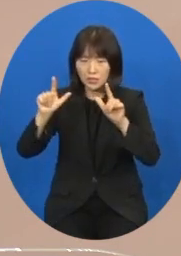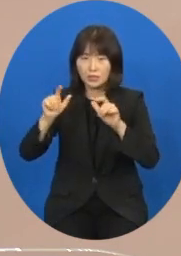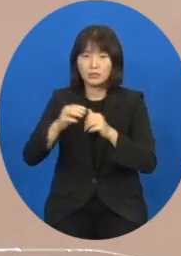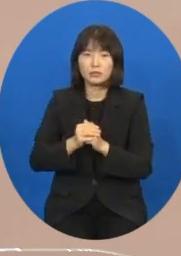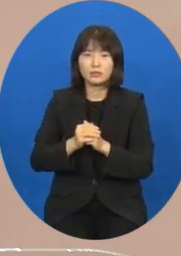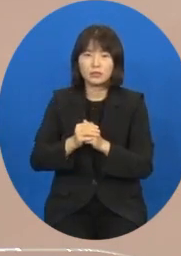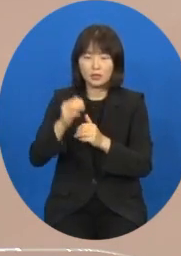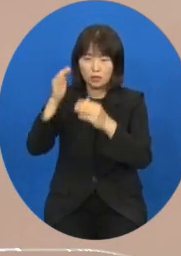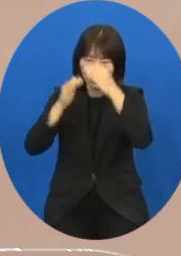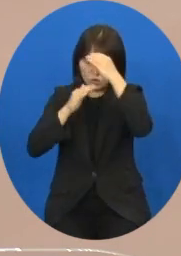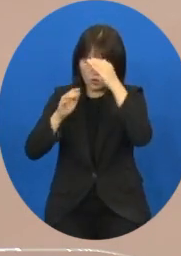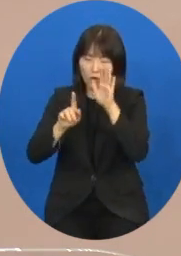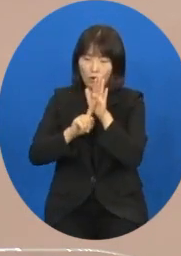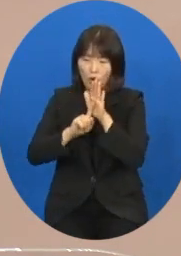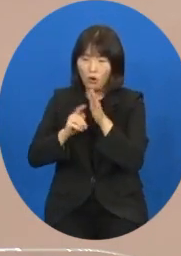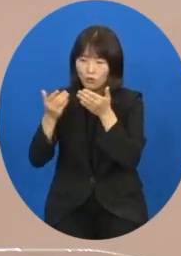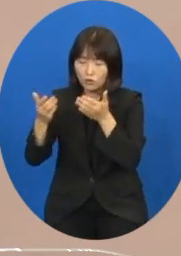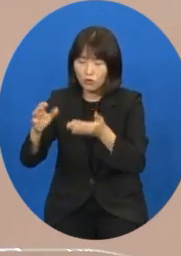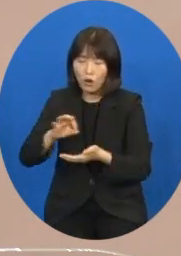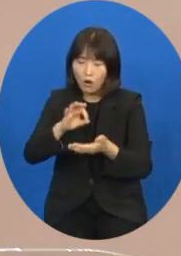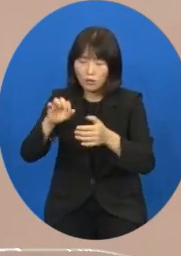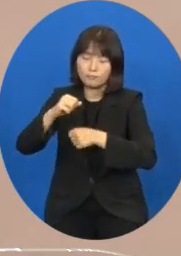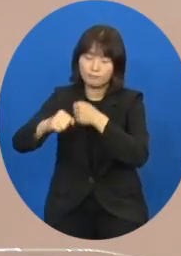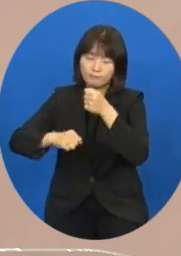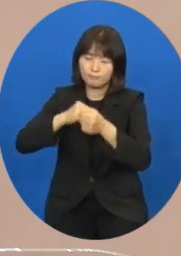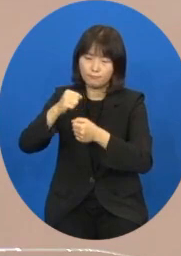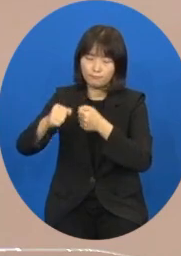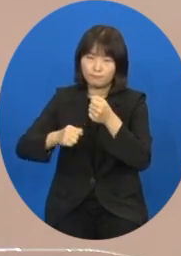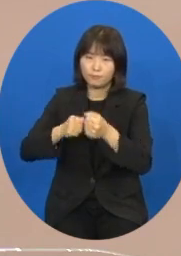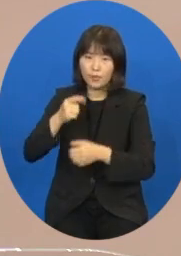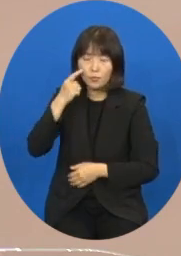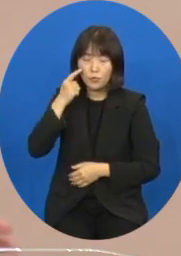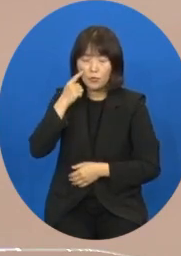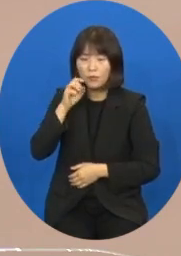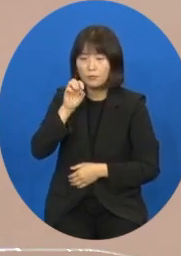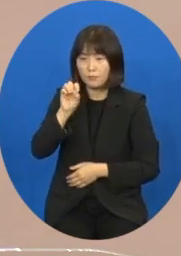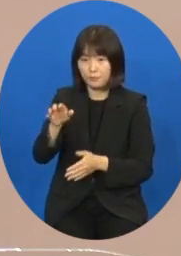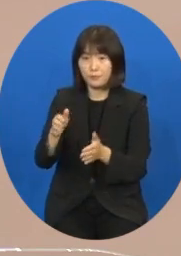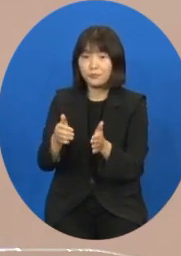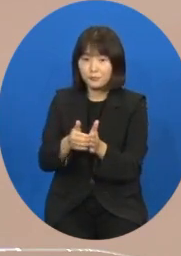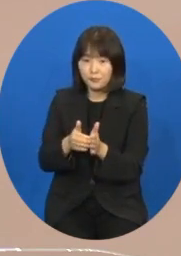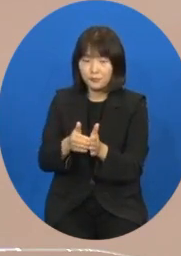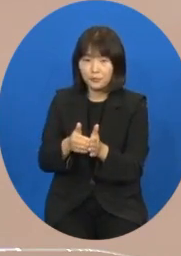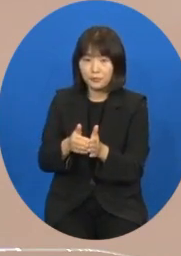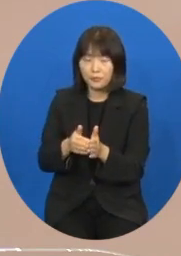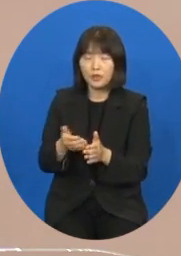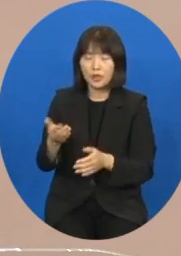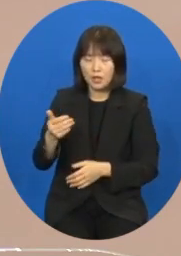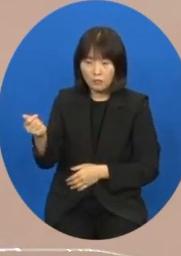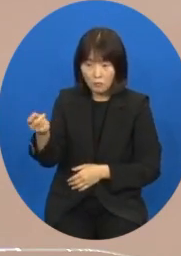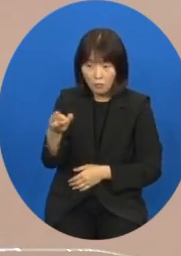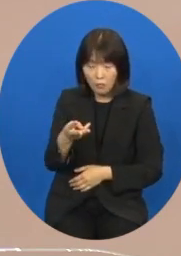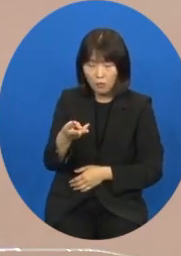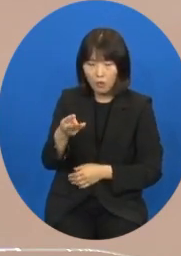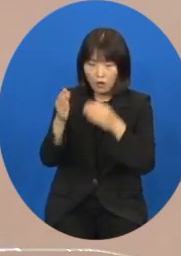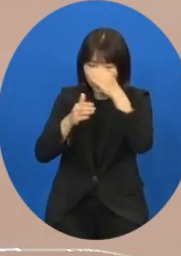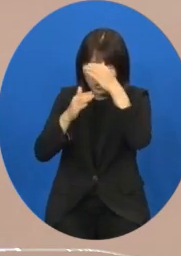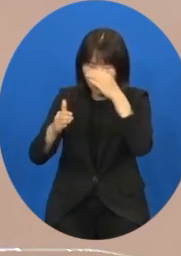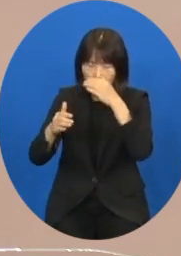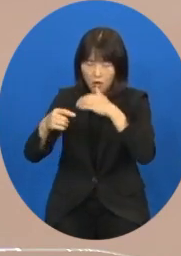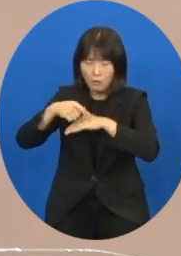하고 그리고 헌금을 자유롭게 하셨습니다. 그런데 몇몇 교우들이 마음에 크게 감동을